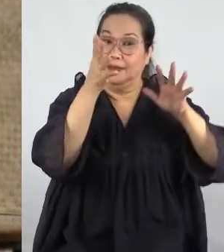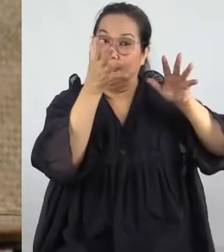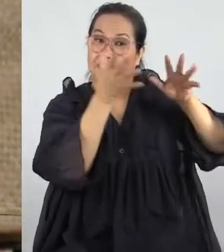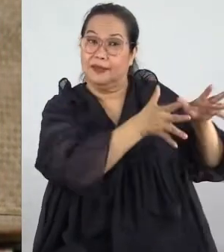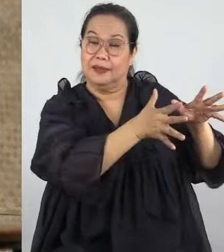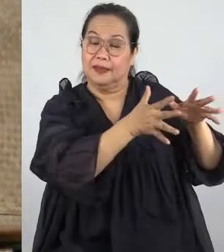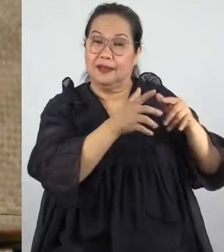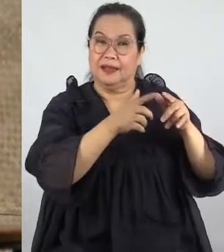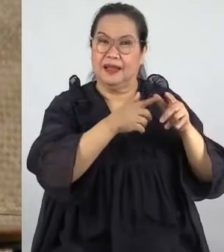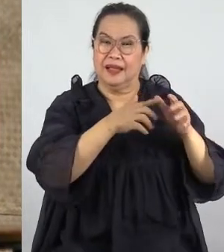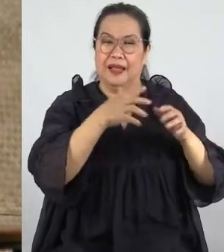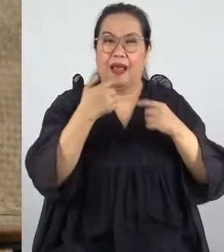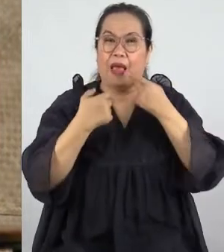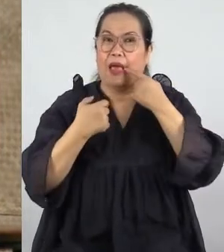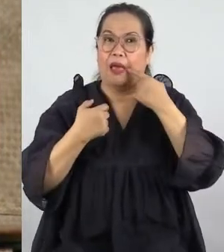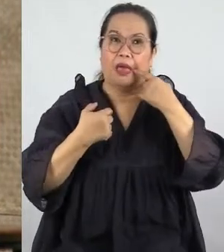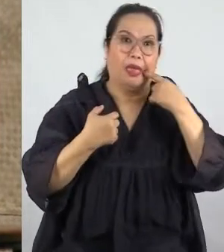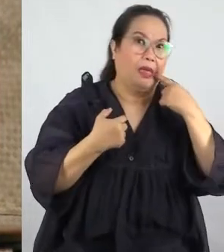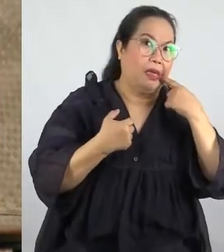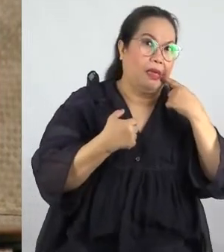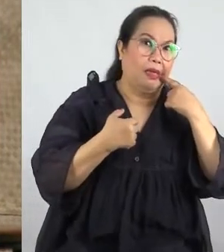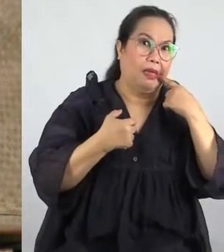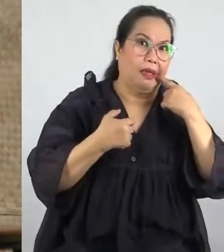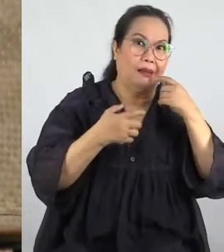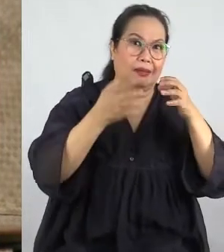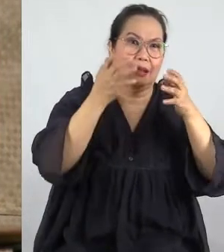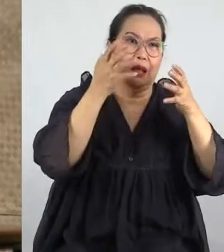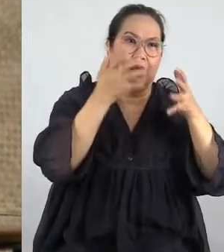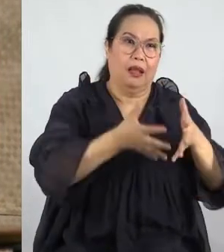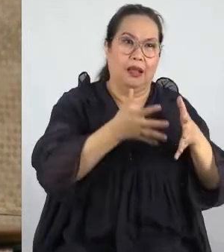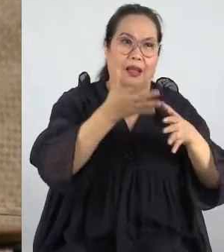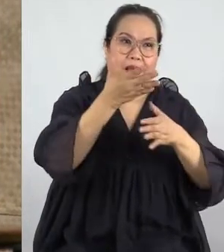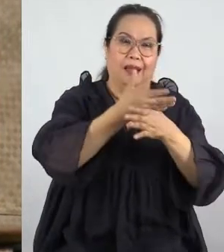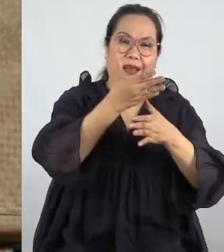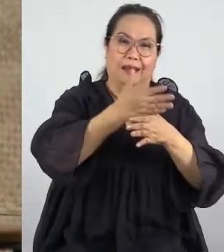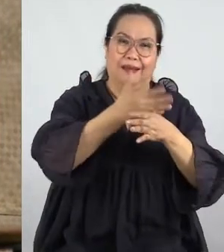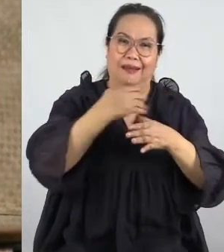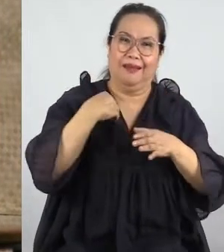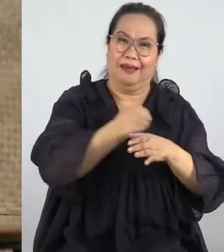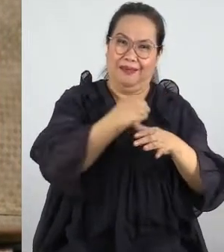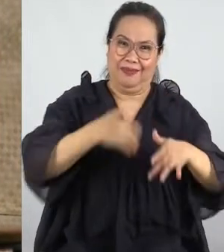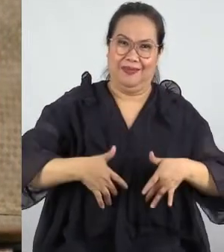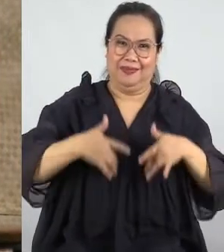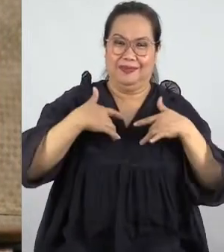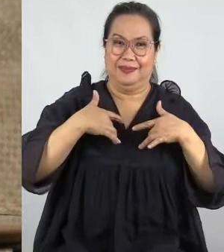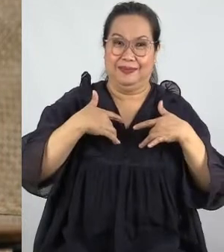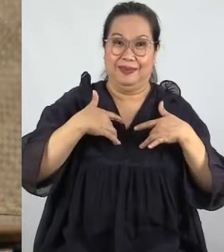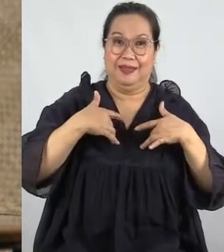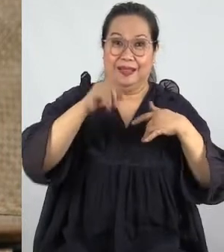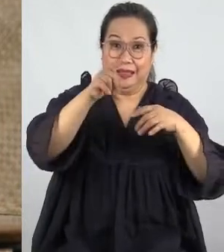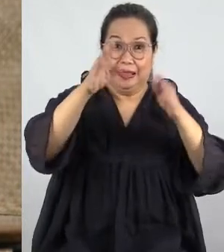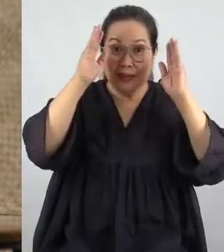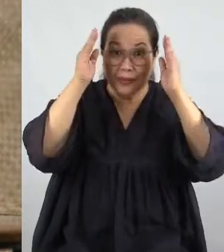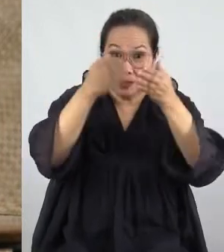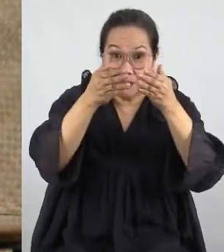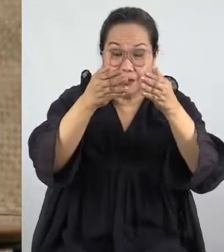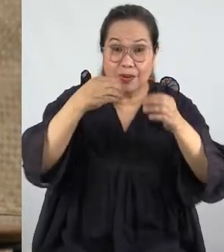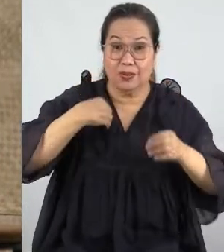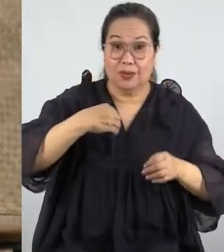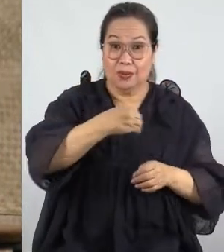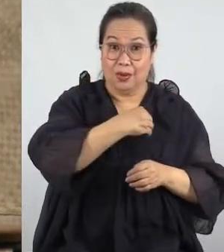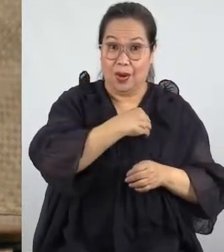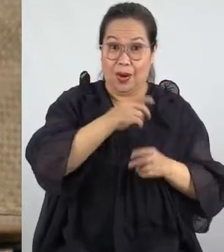mga kinahuhumalingan na pabigat sa ating pagtakbo. At itutok natin ang